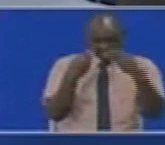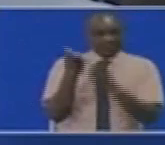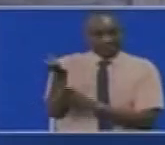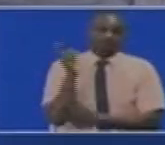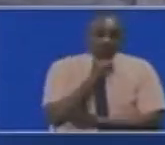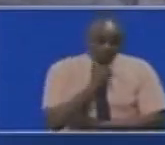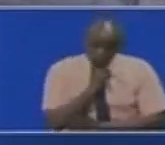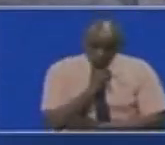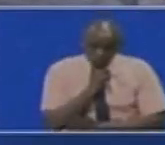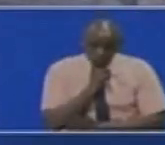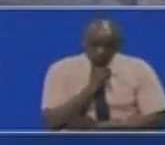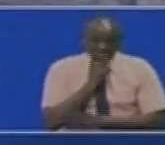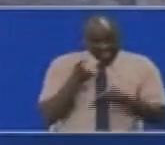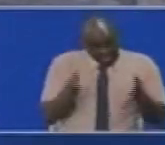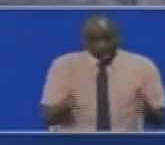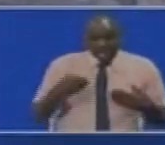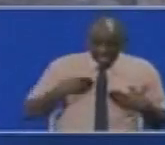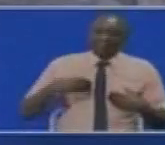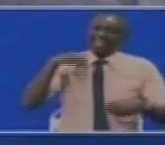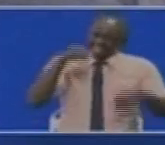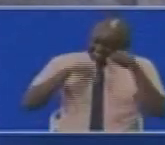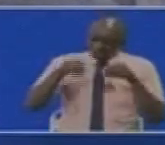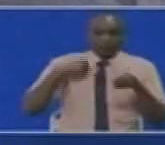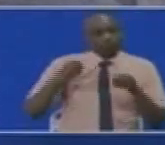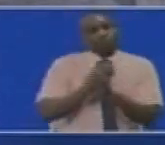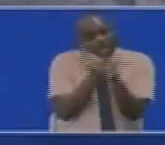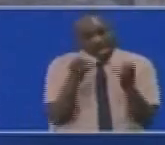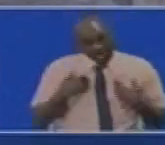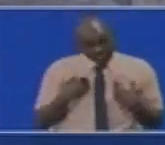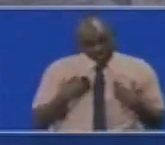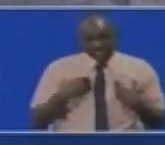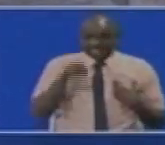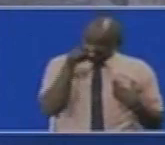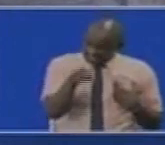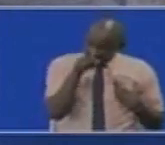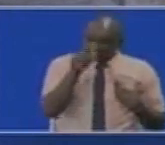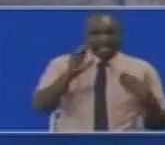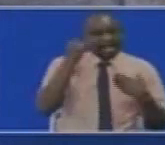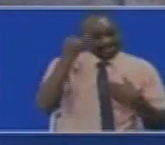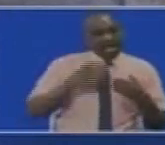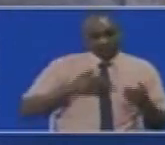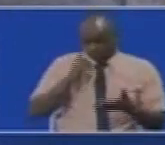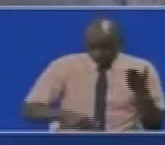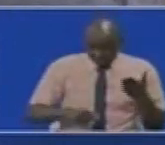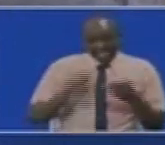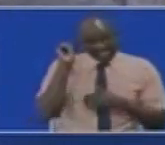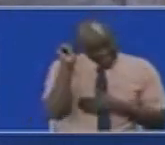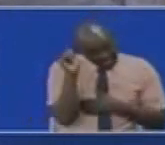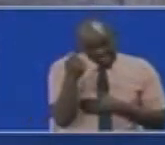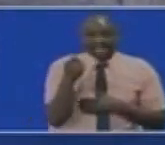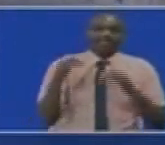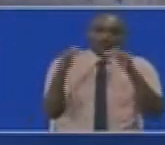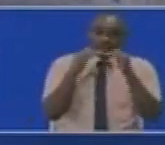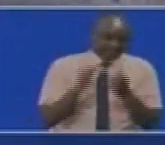kongamano hilo. Given that a credible election is an indispensable proposition in Kenya's nascent